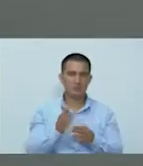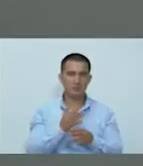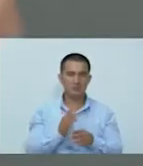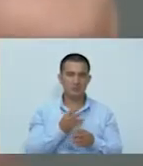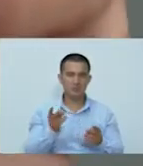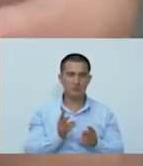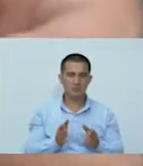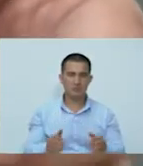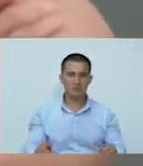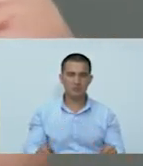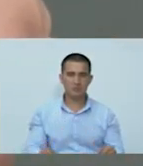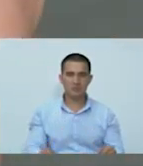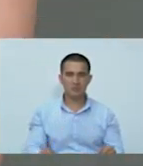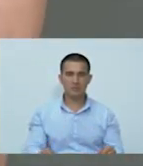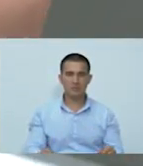taşlaymiz.